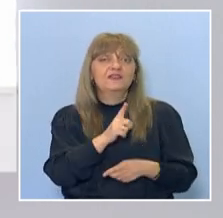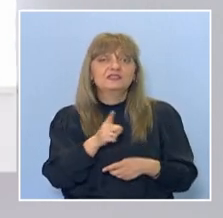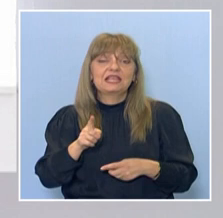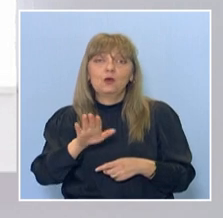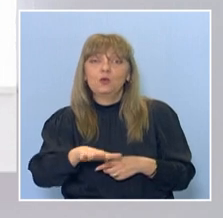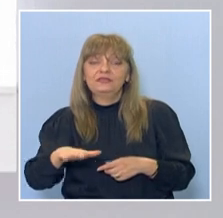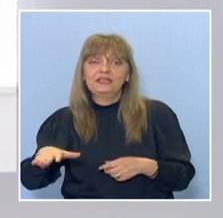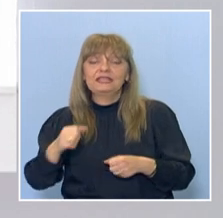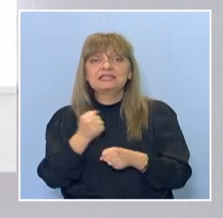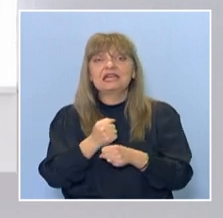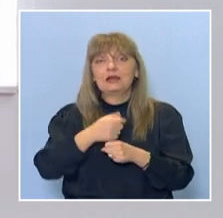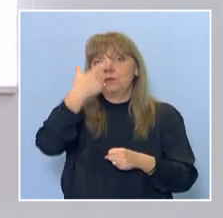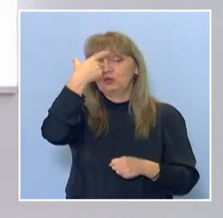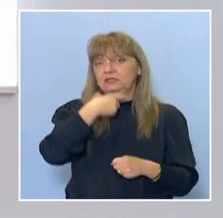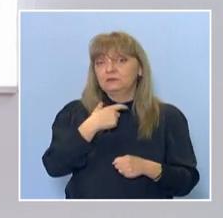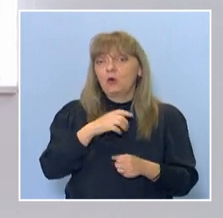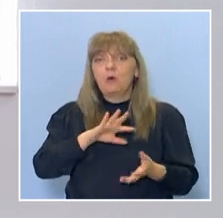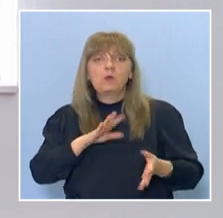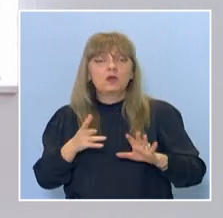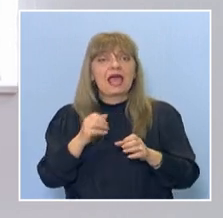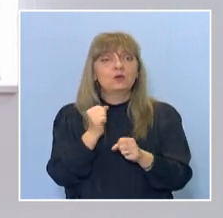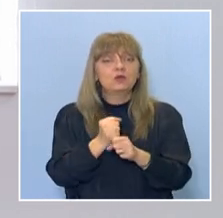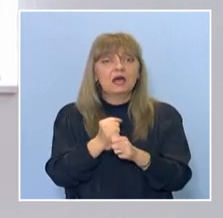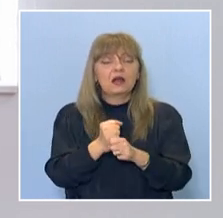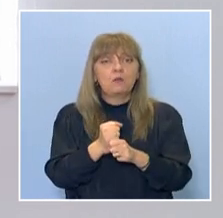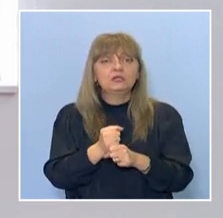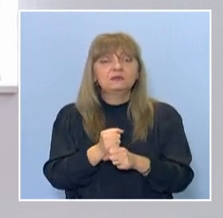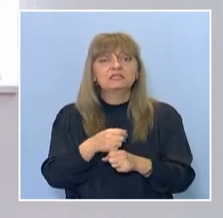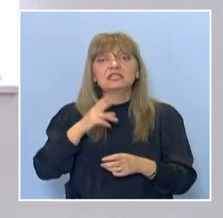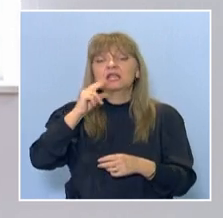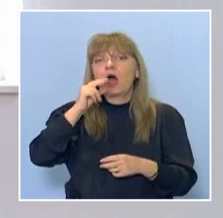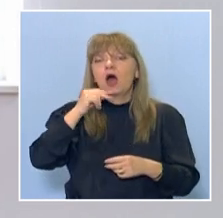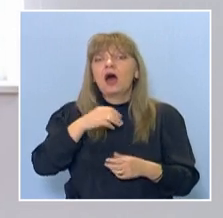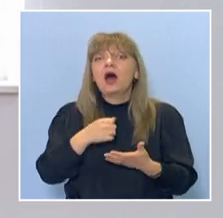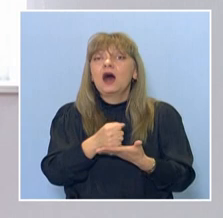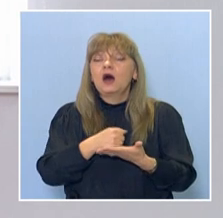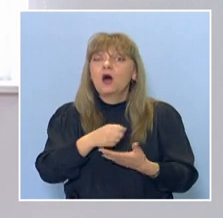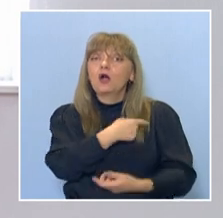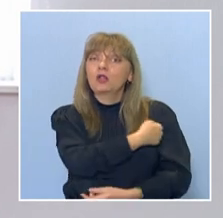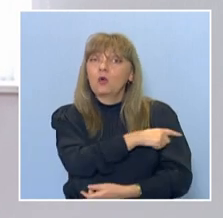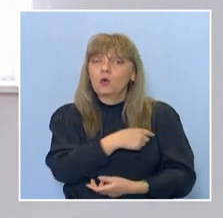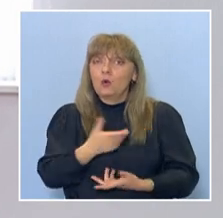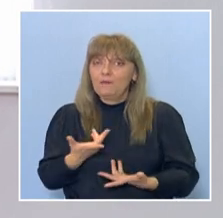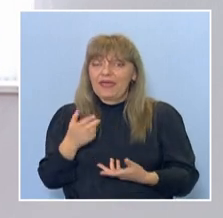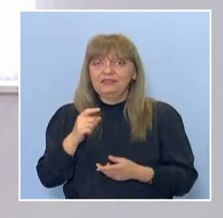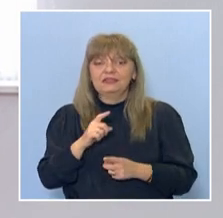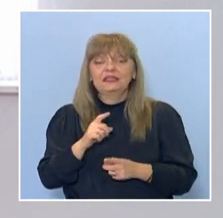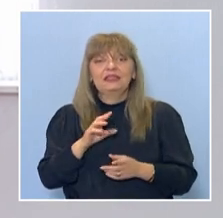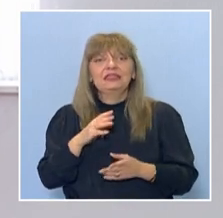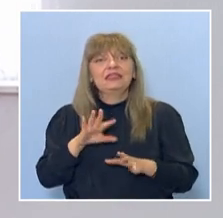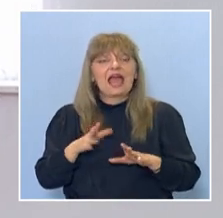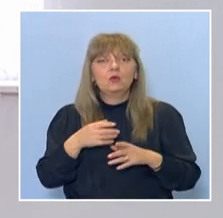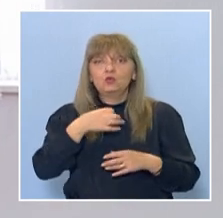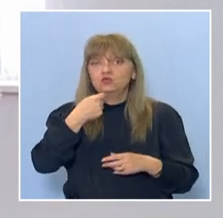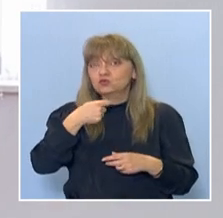се работи индивидуално. Понякога работиме с логопед заедно, понеже в някои случаи двигателните занимания